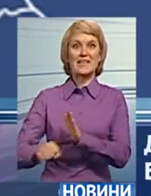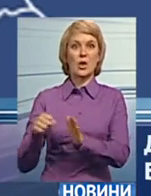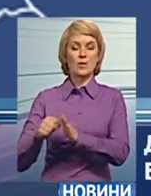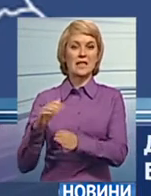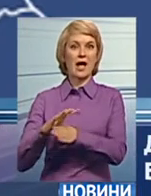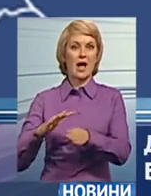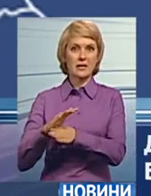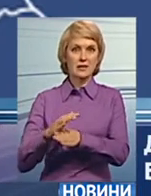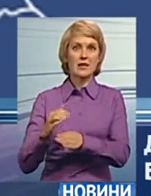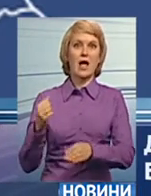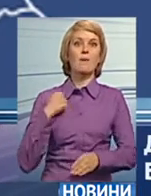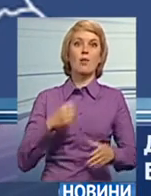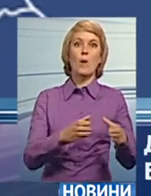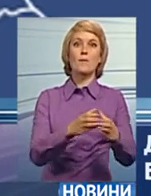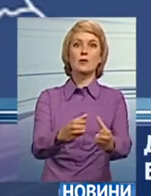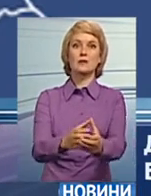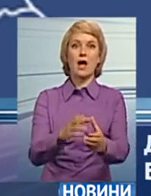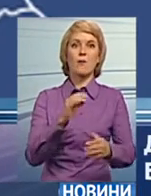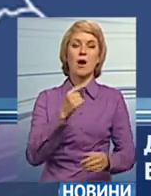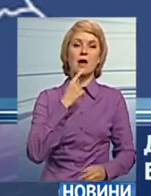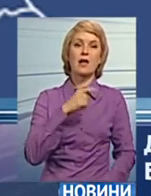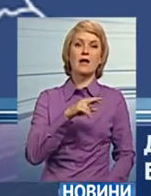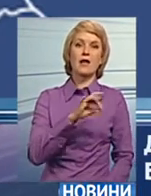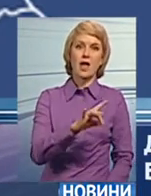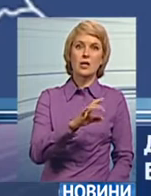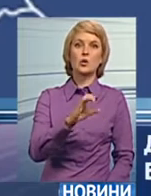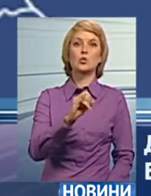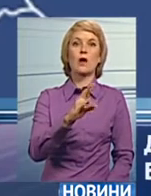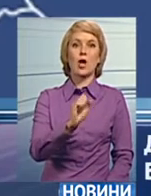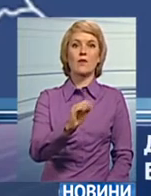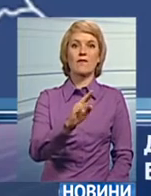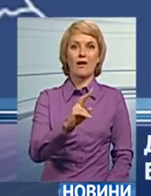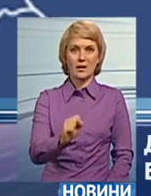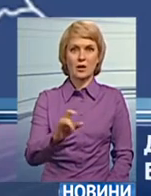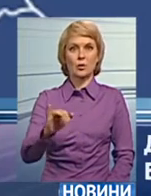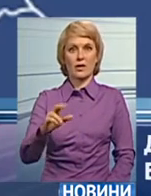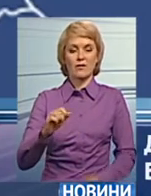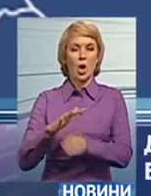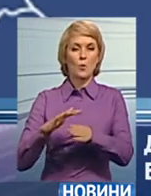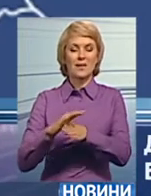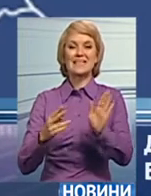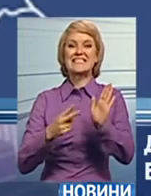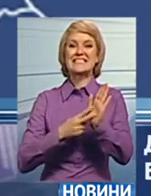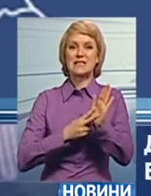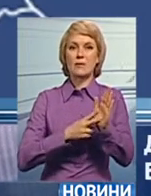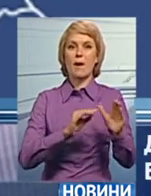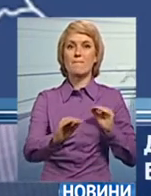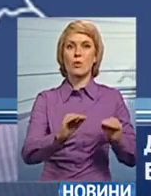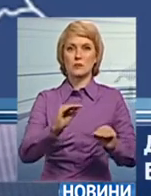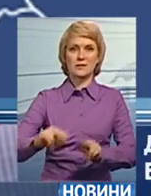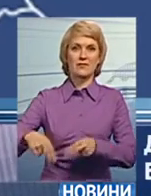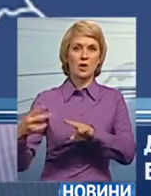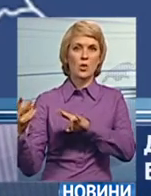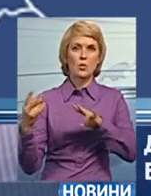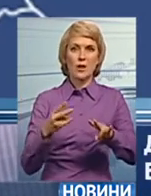блокпостах сил АТО біля Красного Яру, Стукалової балки і Новоганівки. Загалом обстріляли з мінометів 7 позицій, завдали